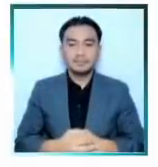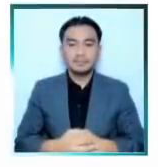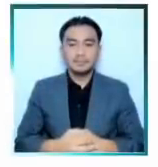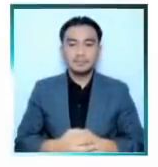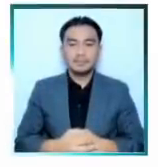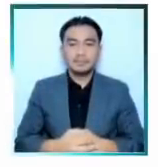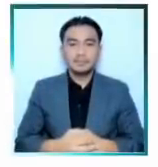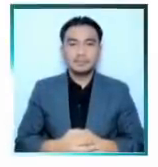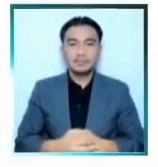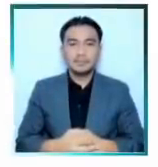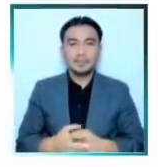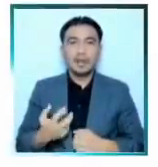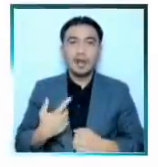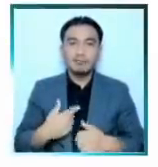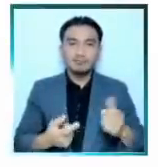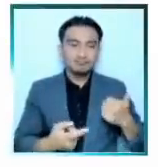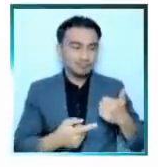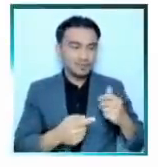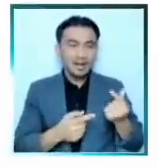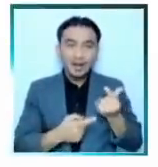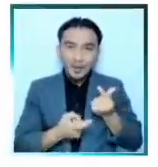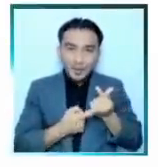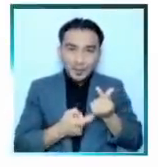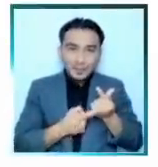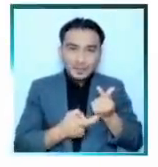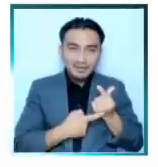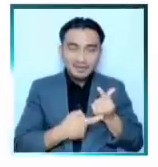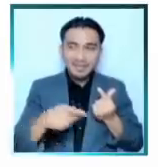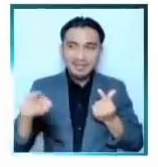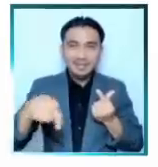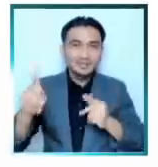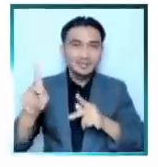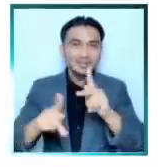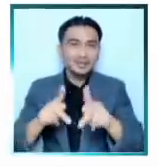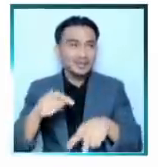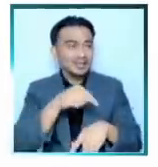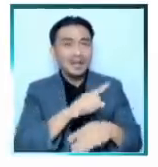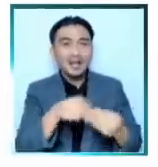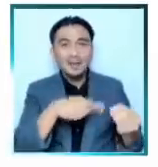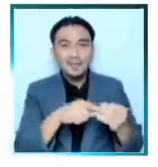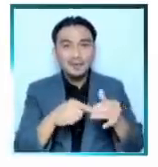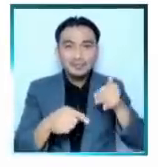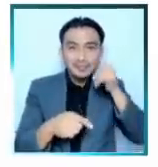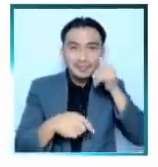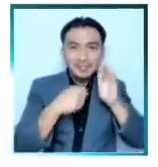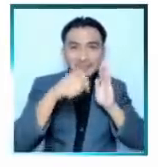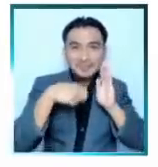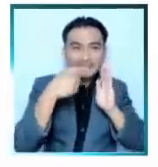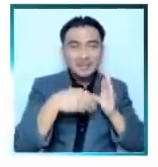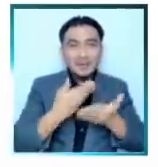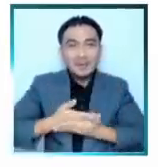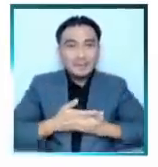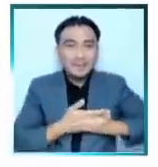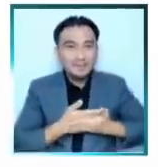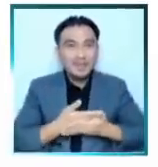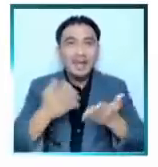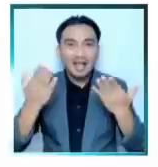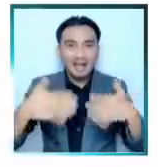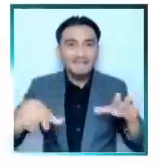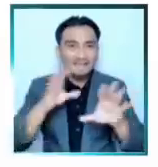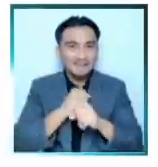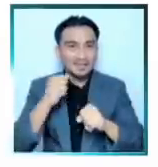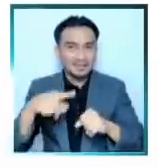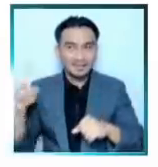Pinusuan ng netizens ang TikTok video ng isang baby mula sa Sorsogon. Si baby kasi matapos hawakan at mabasbasan ng pari ay